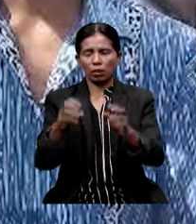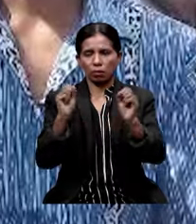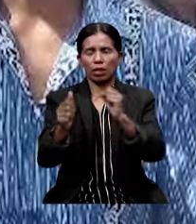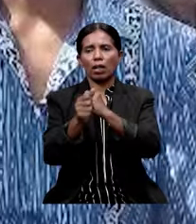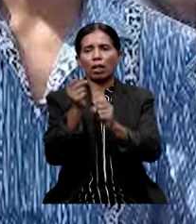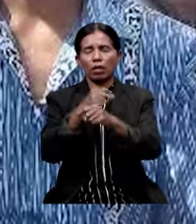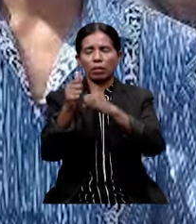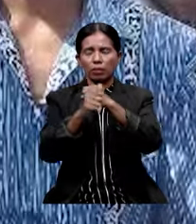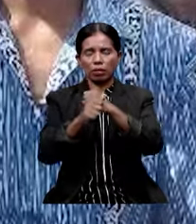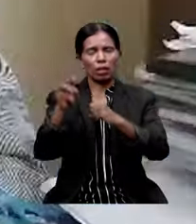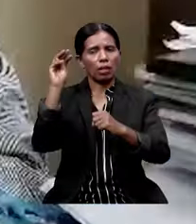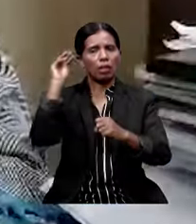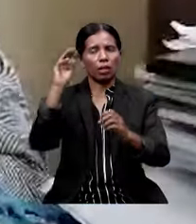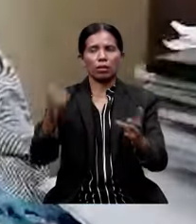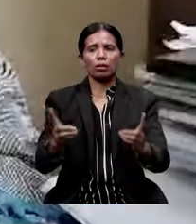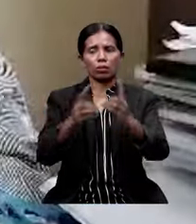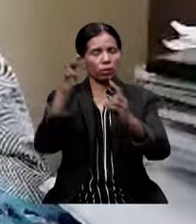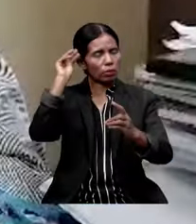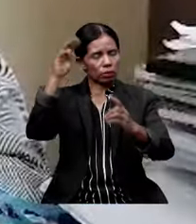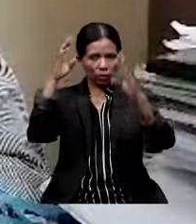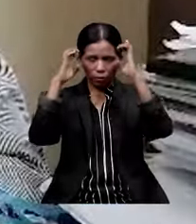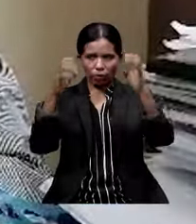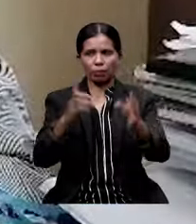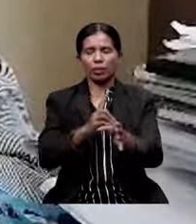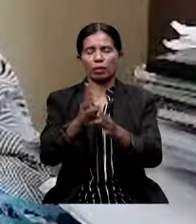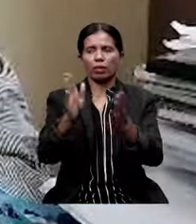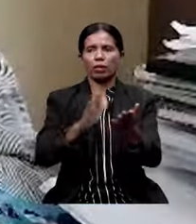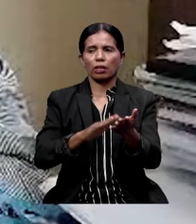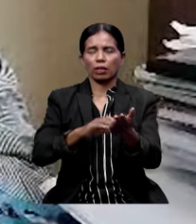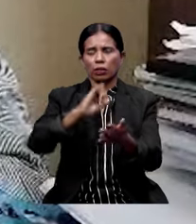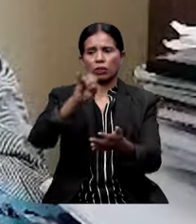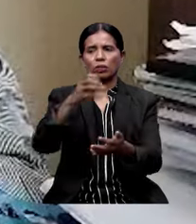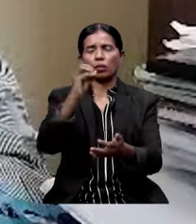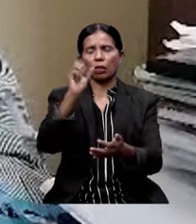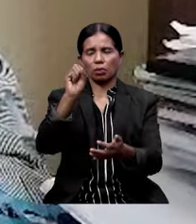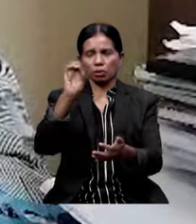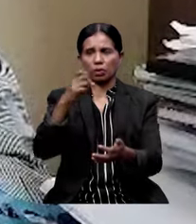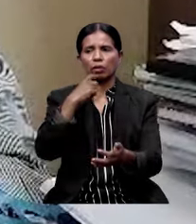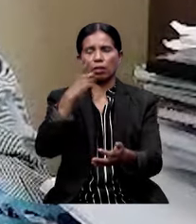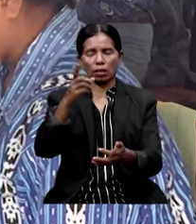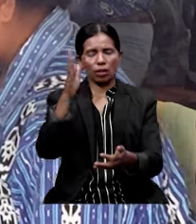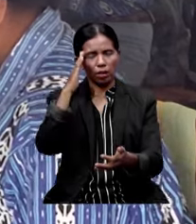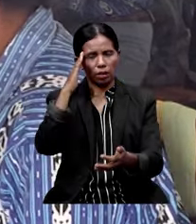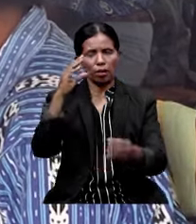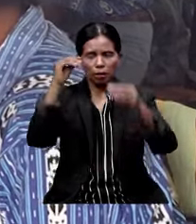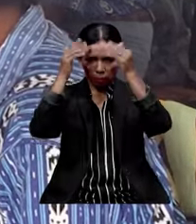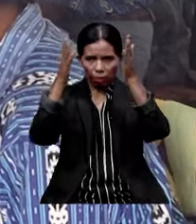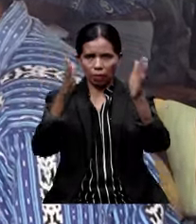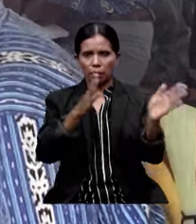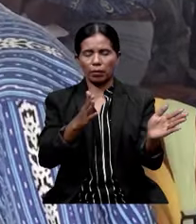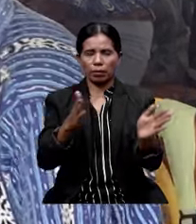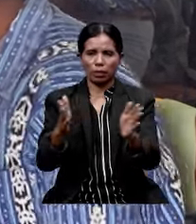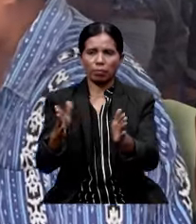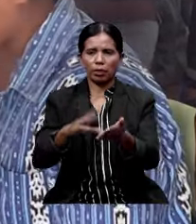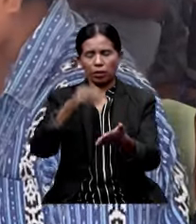asoro minister al demonstra sama Ministerio Edukasyon. Hatamba preocupasaun ne direktor eskola Zé Clementino da Silva rekonyese dadaun ne prosesu